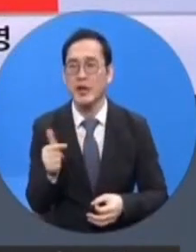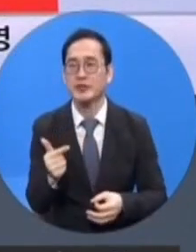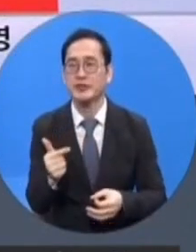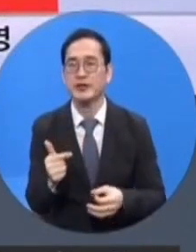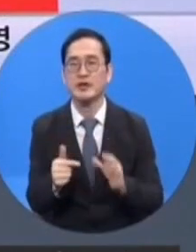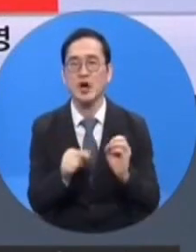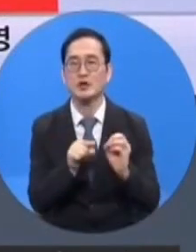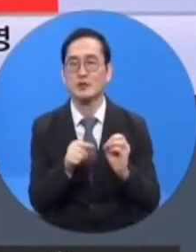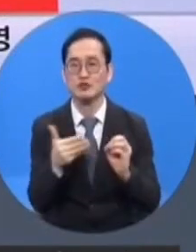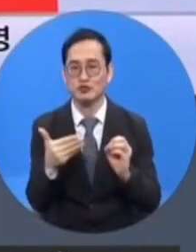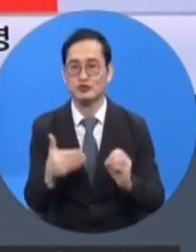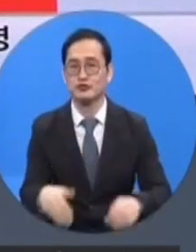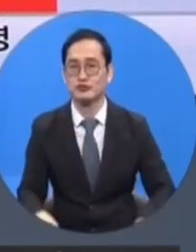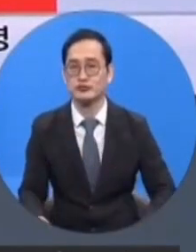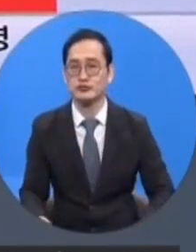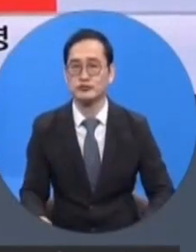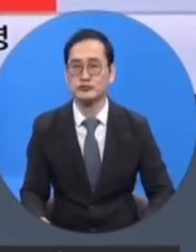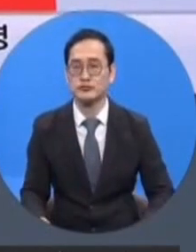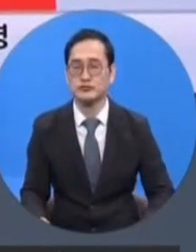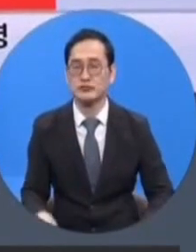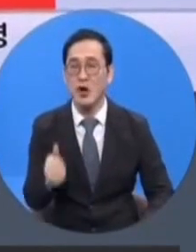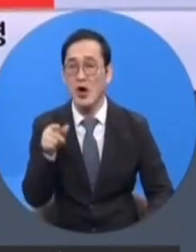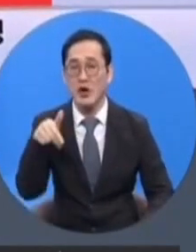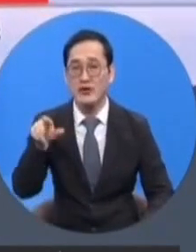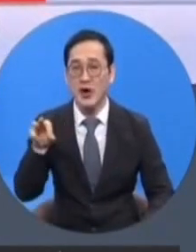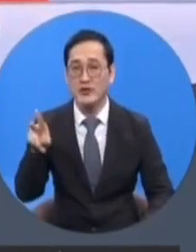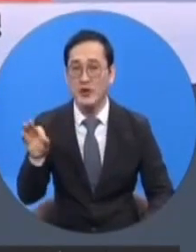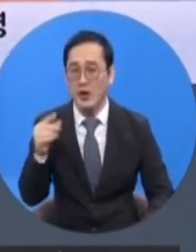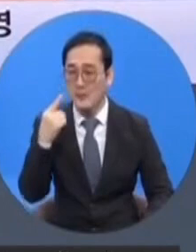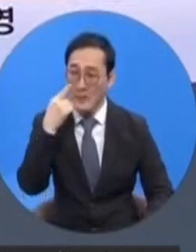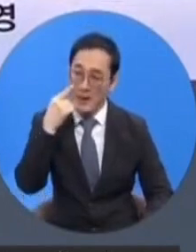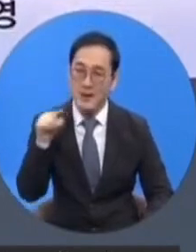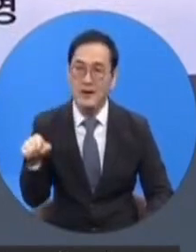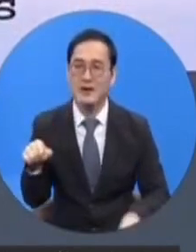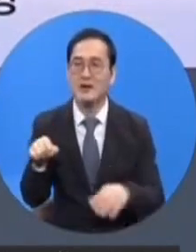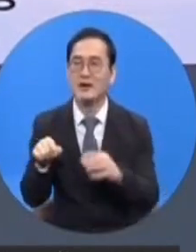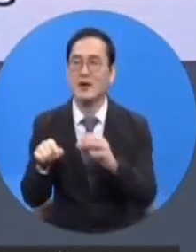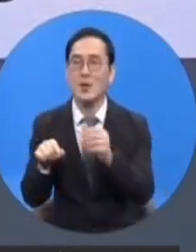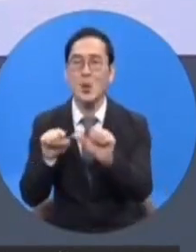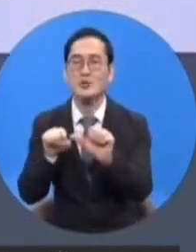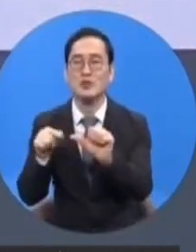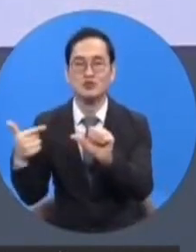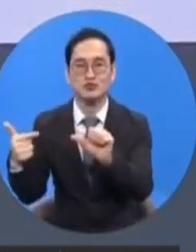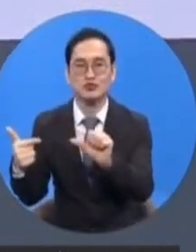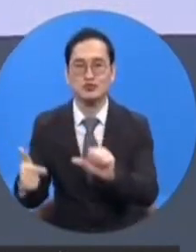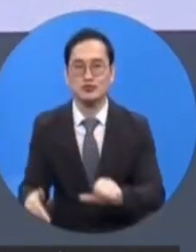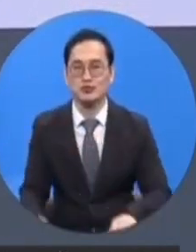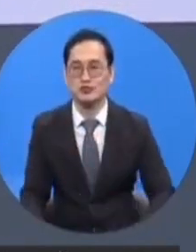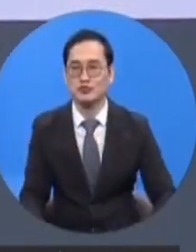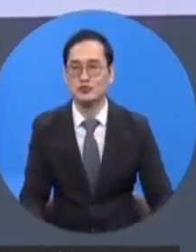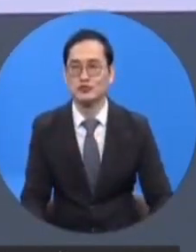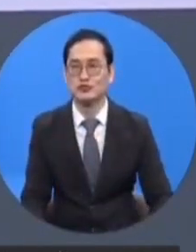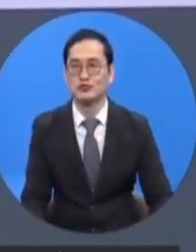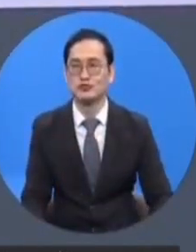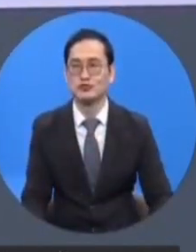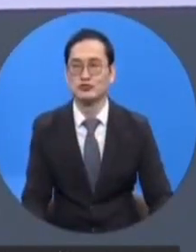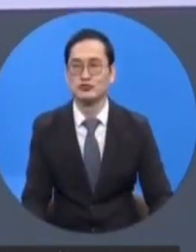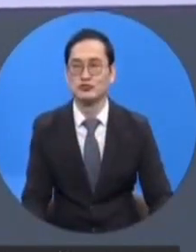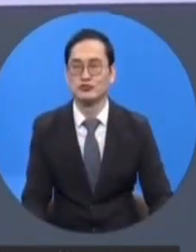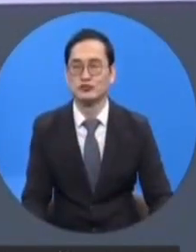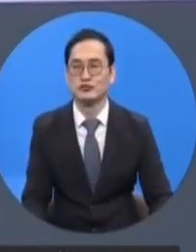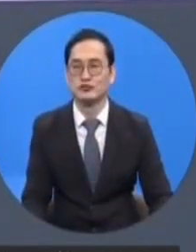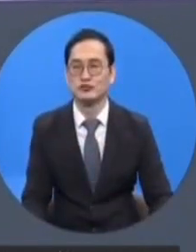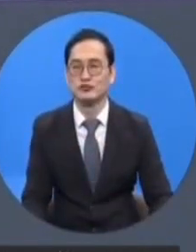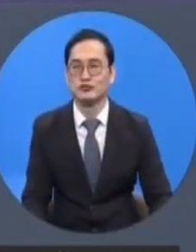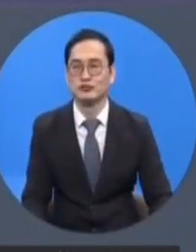허경영 후보가 5.6%의 지지율이 나왔습니다. 이렇게 되면 문득